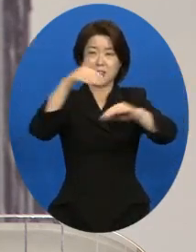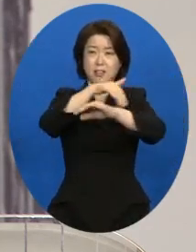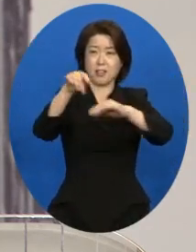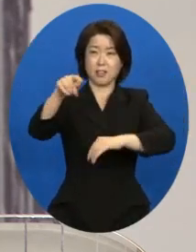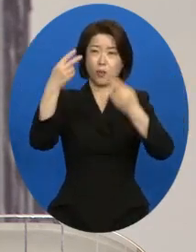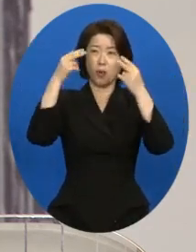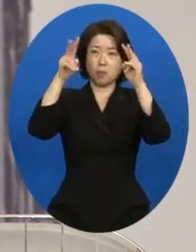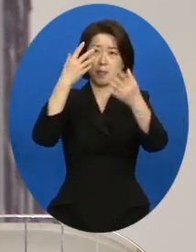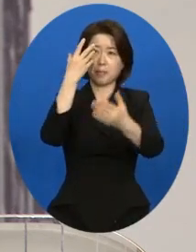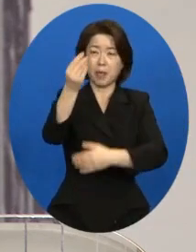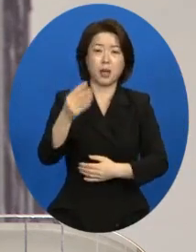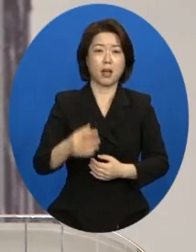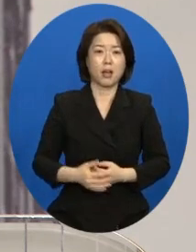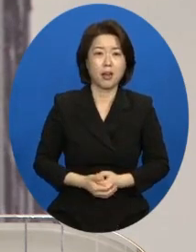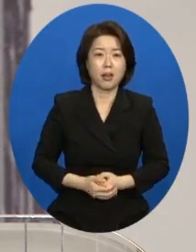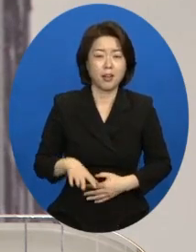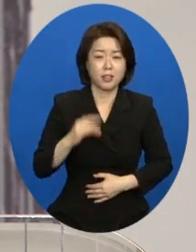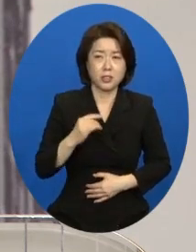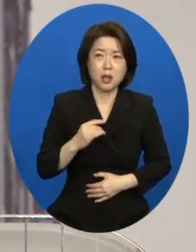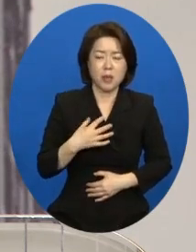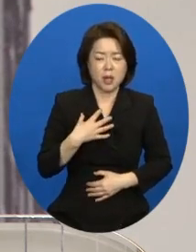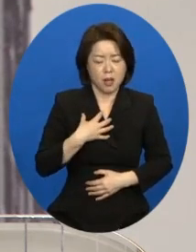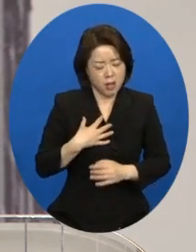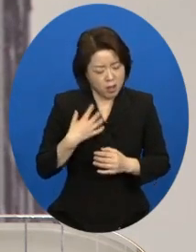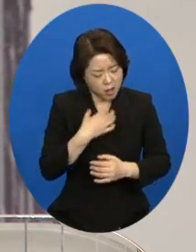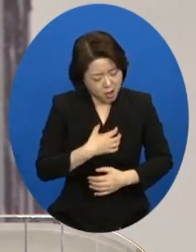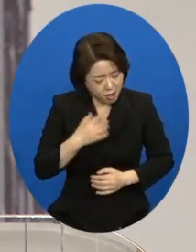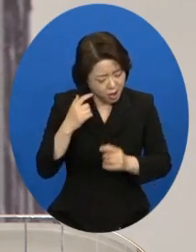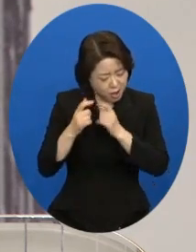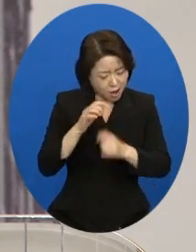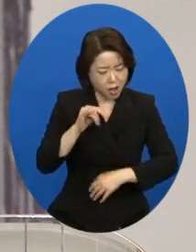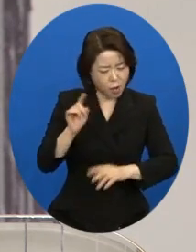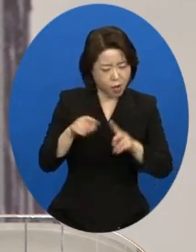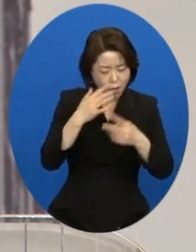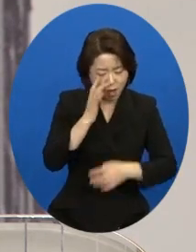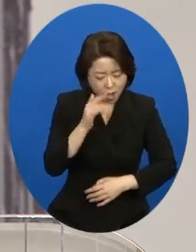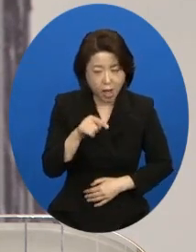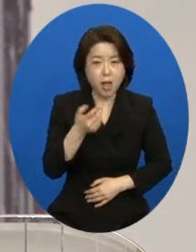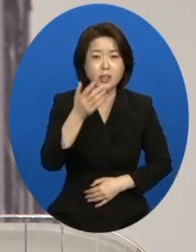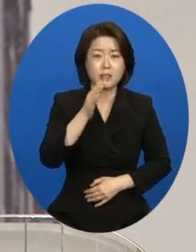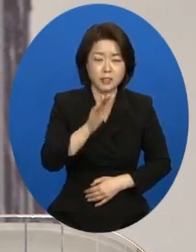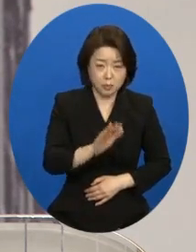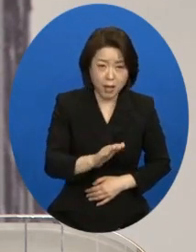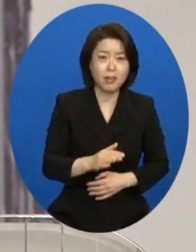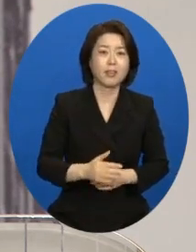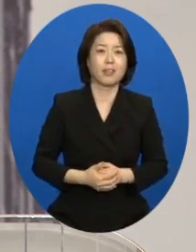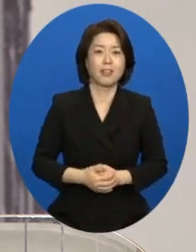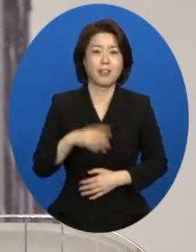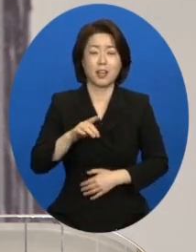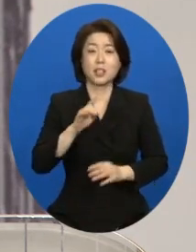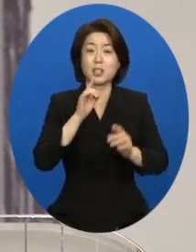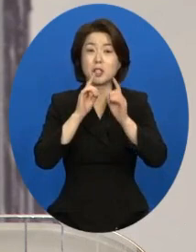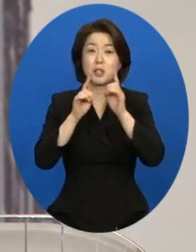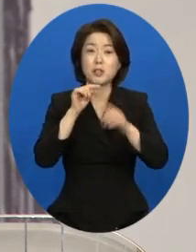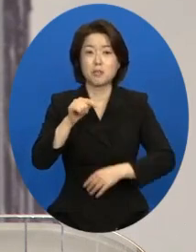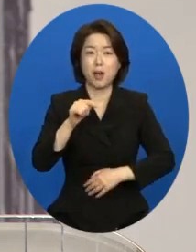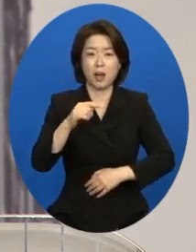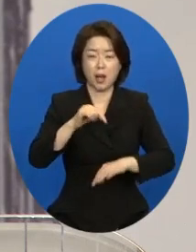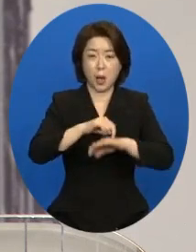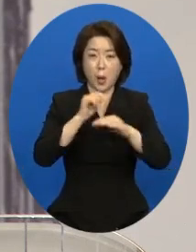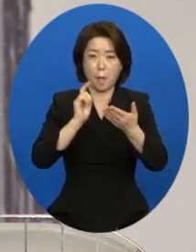본 거예요. 처음에는 마음이 번민하기도 하고 이해도 안 되고 그러다가 이 말을